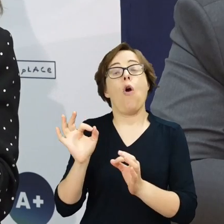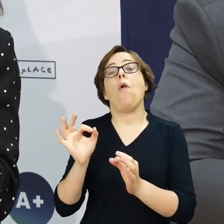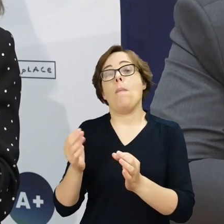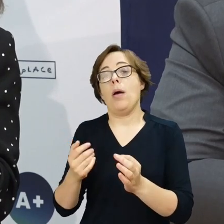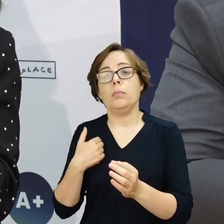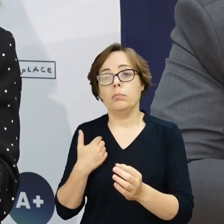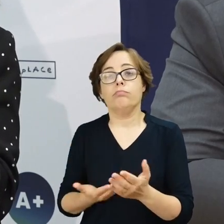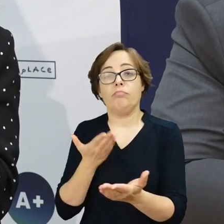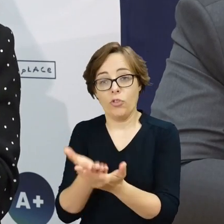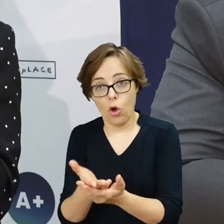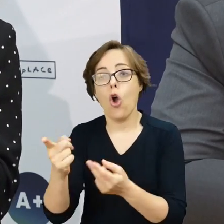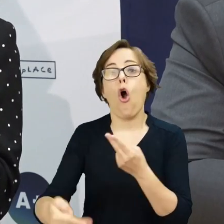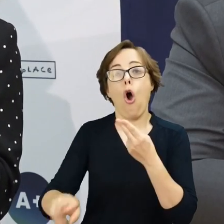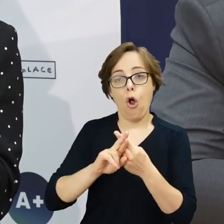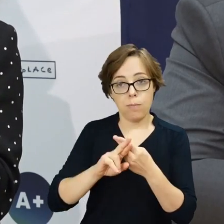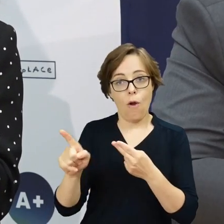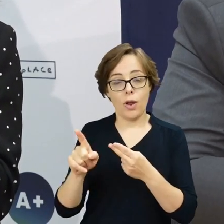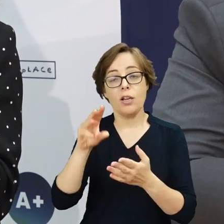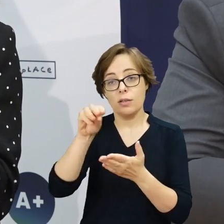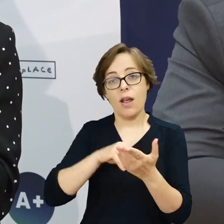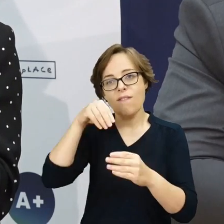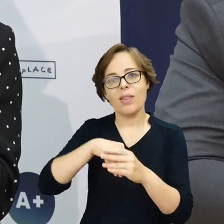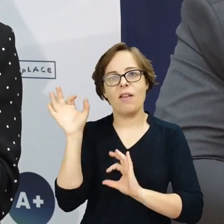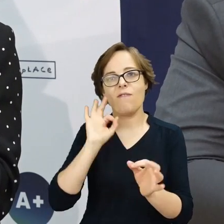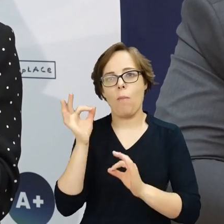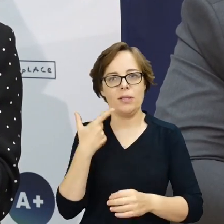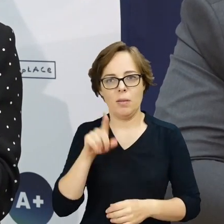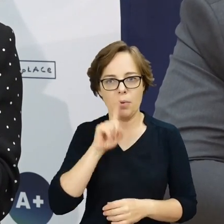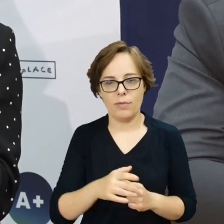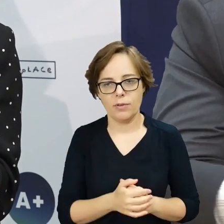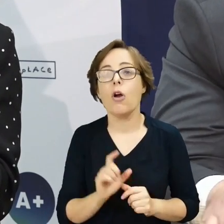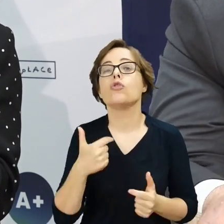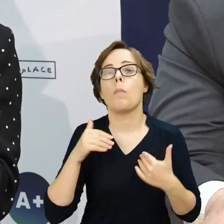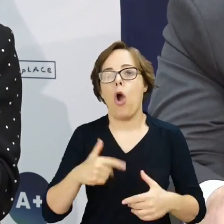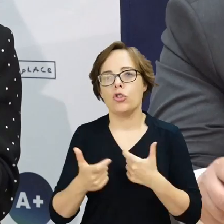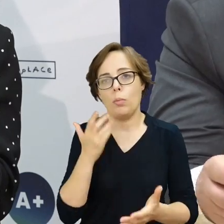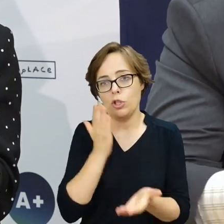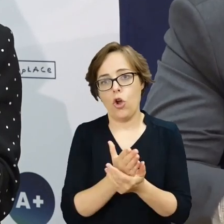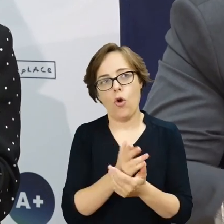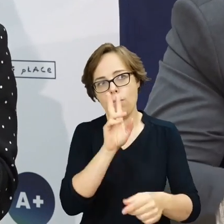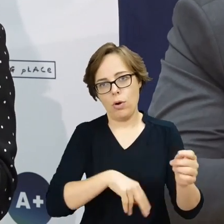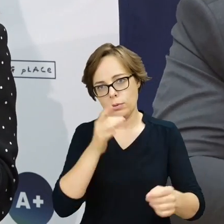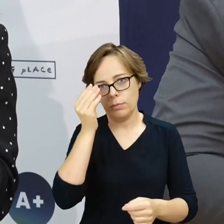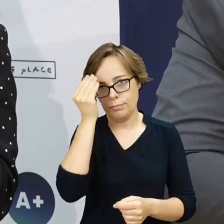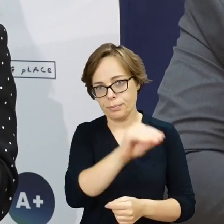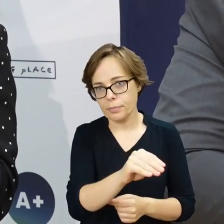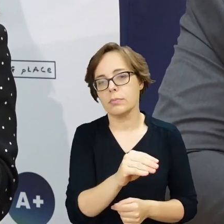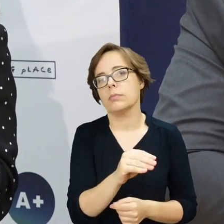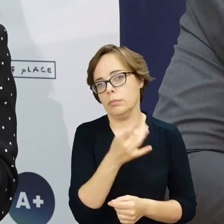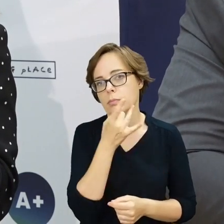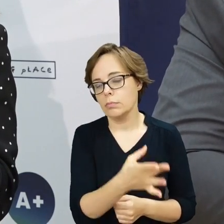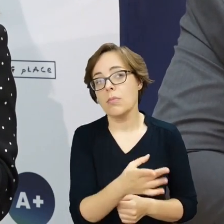możemy zrobić, to złożyć zawiadomienie. No a niestety te sprawy są również nieskuteczne. Dodam,